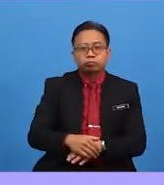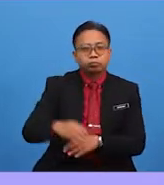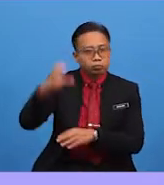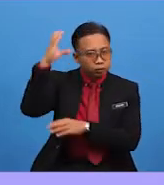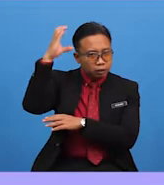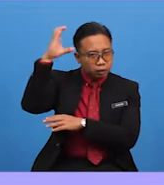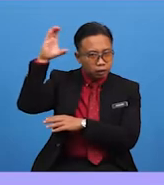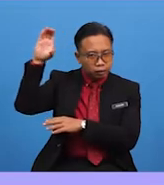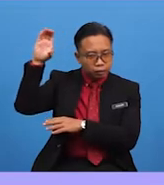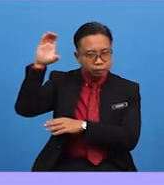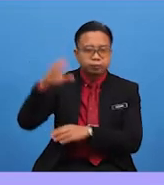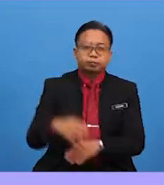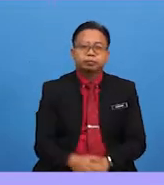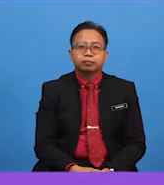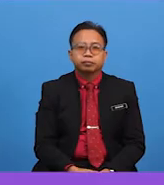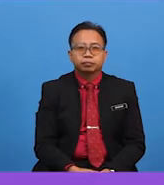Matahari.